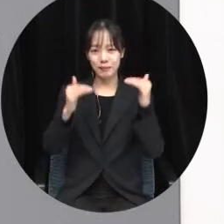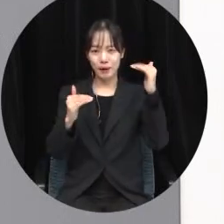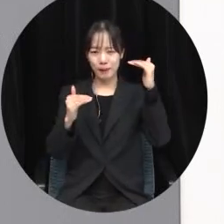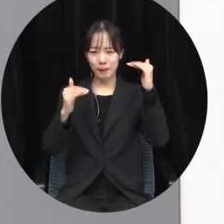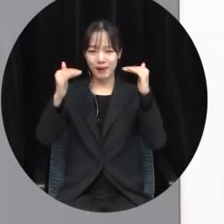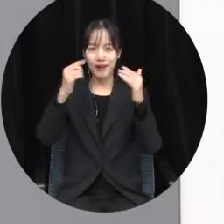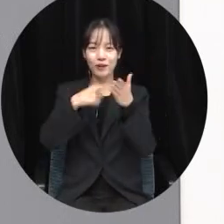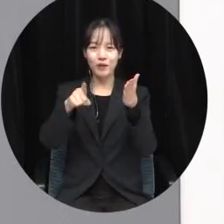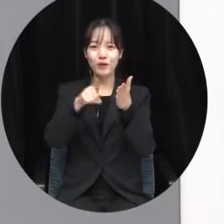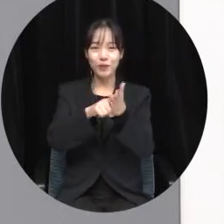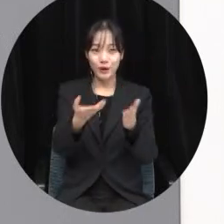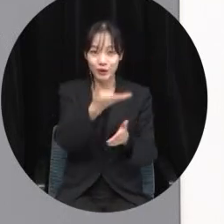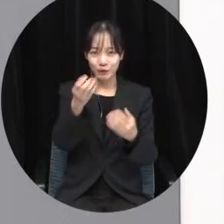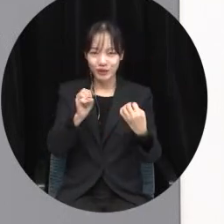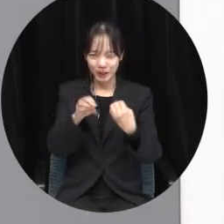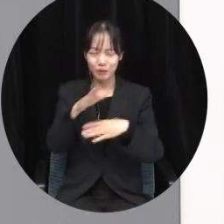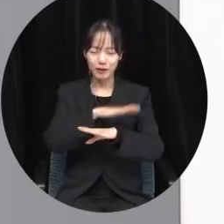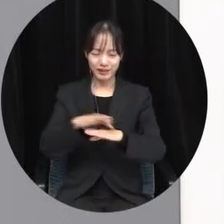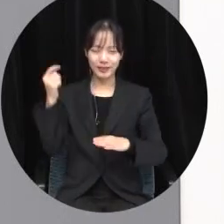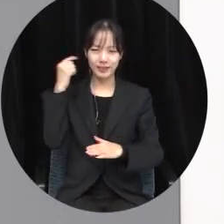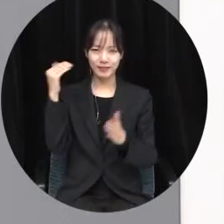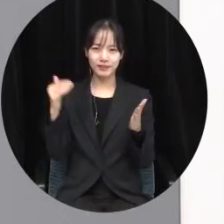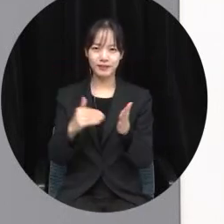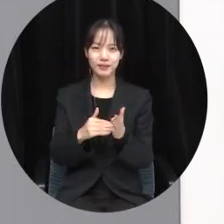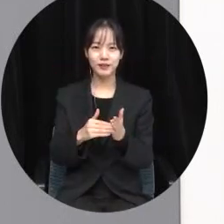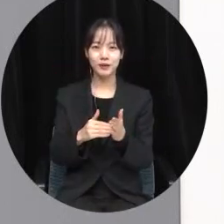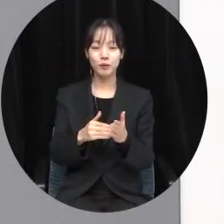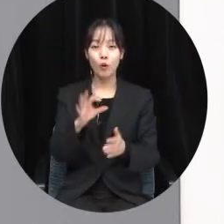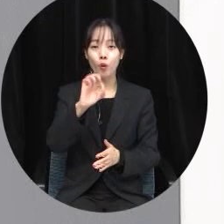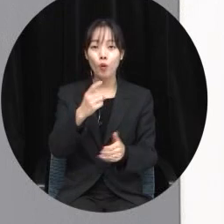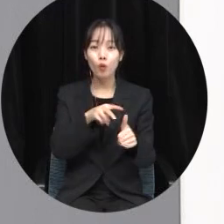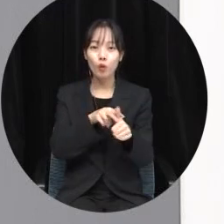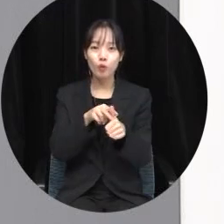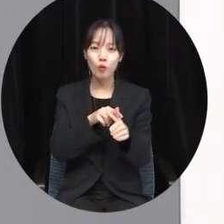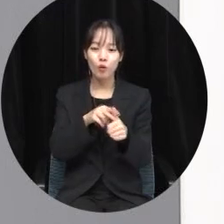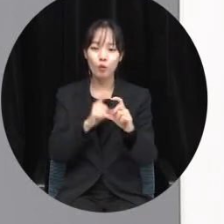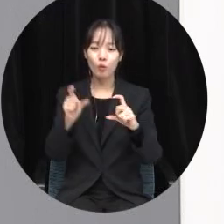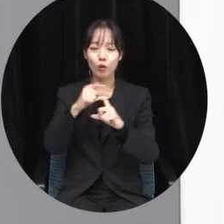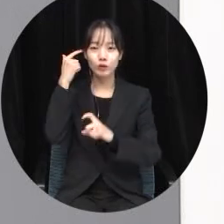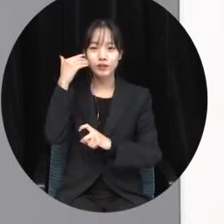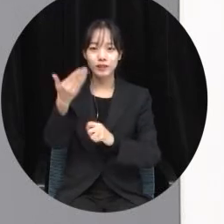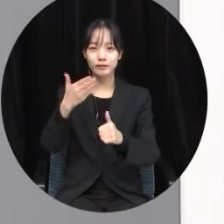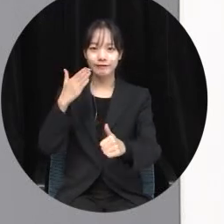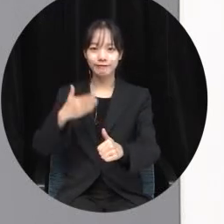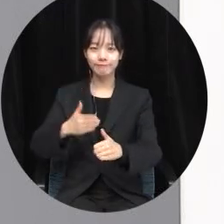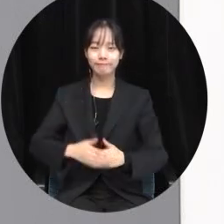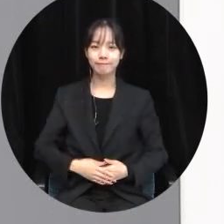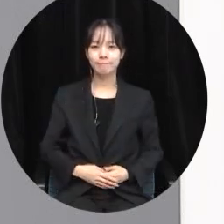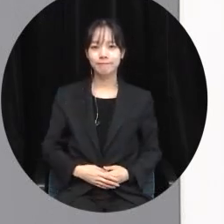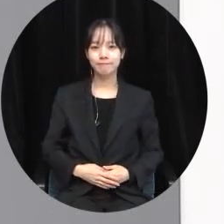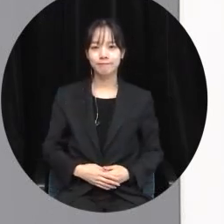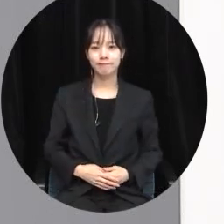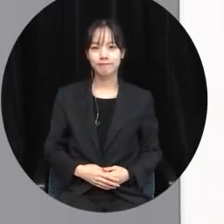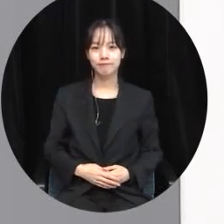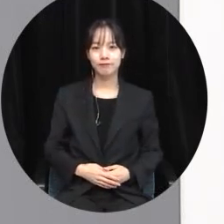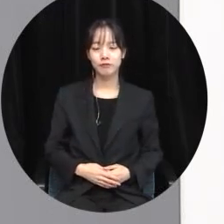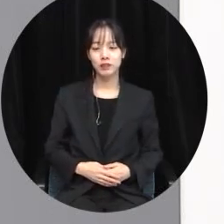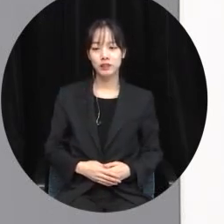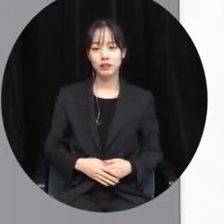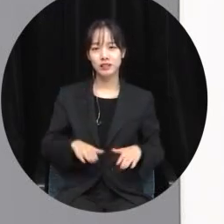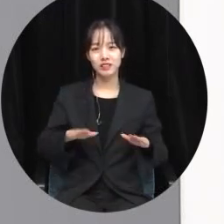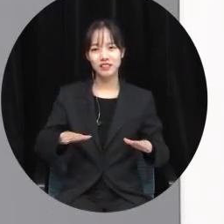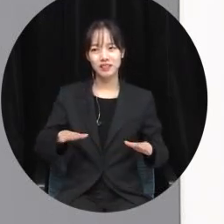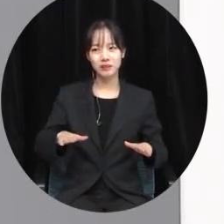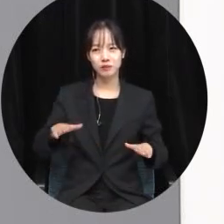답변 잘 들었습니다. 오경훈 후보, 보충 질문 있으면 하시기 바랍니다. 네, 지금 이념